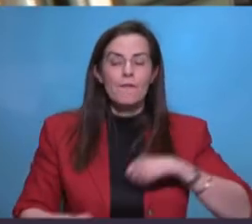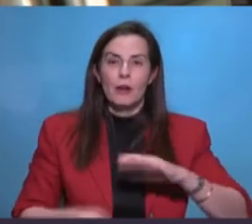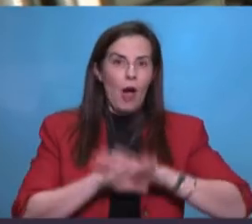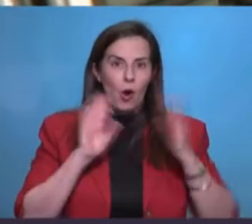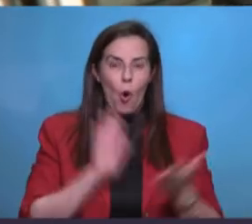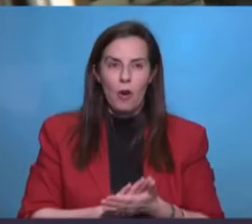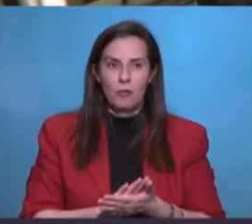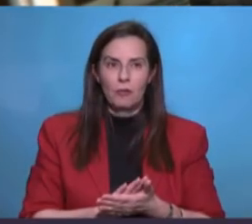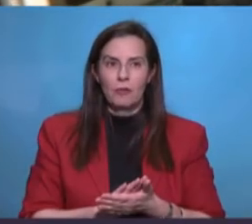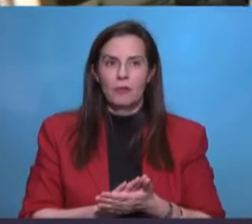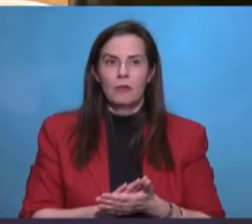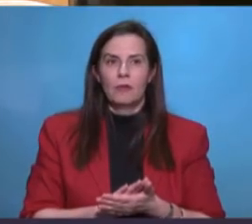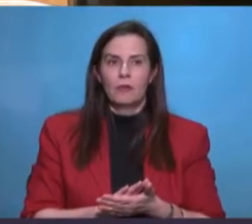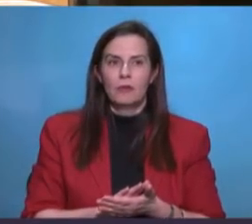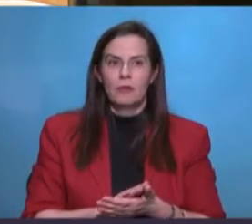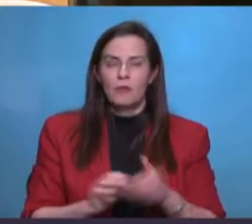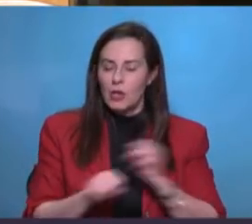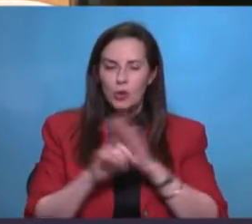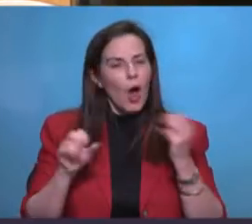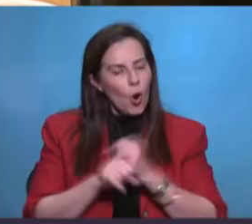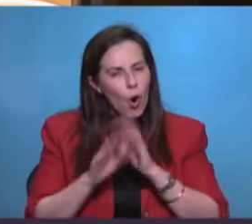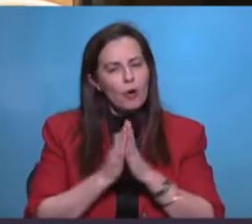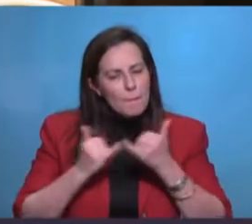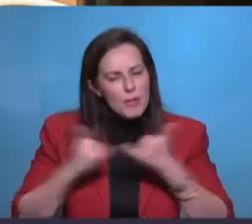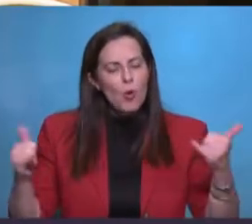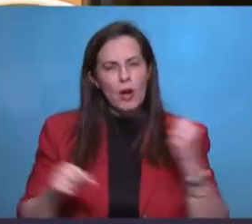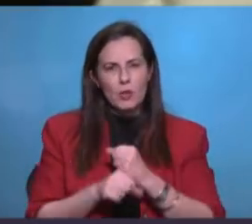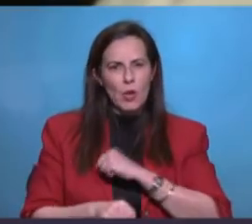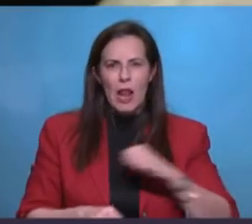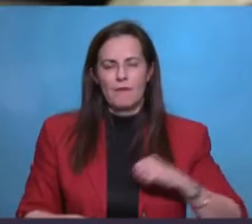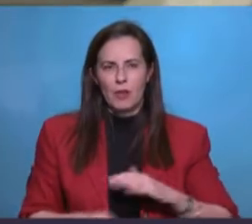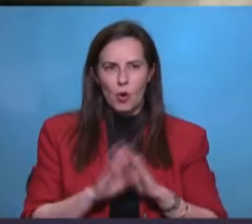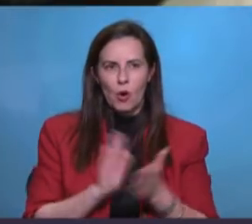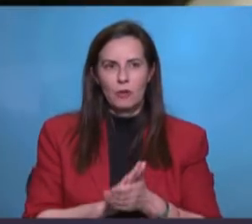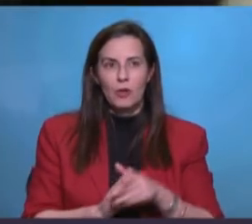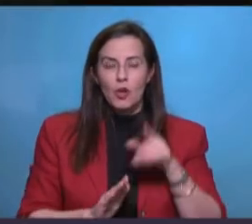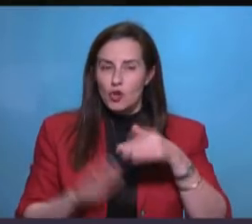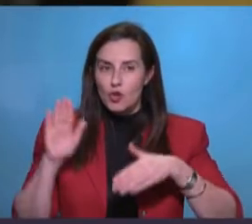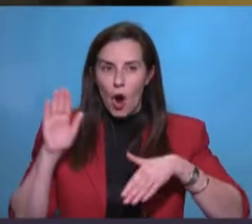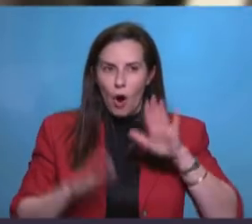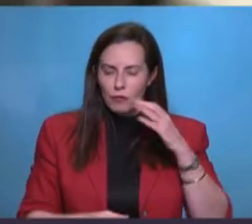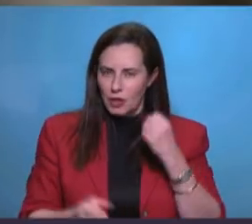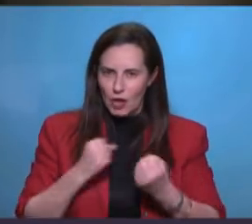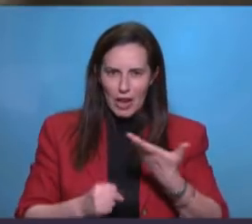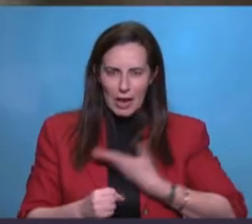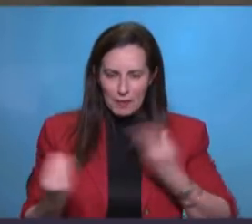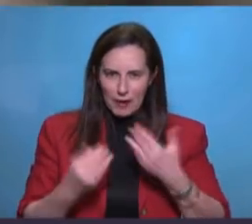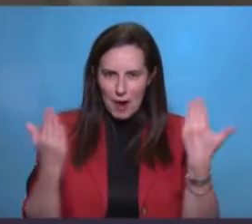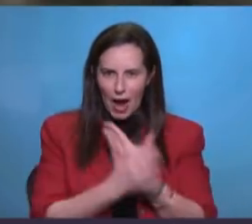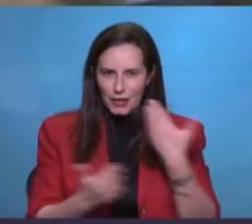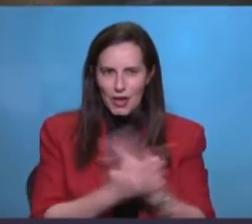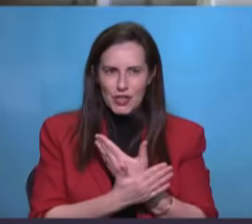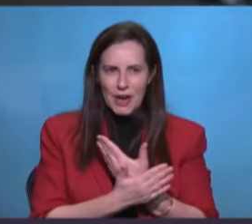בעצמי, להתקין אותן ולעבור את כל תהליך הפיתוח בעצם. בזמן שרובנו עוד מתקשים להקל את הטכנולוגיה